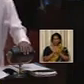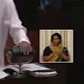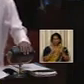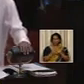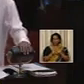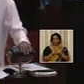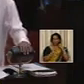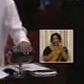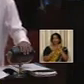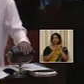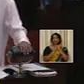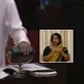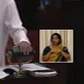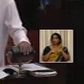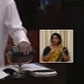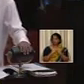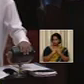කියන සමාගම